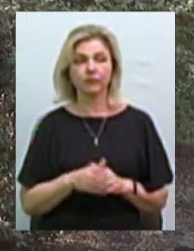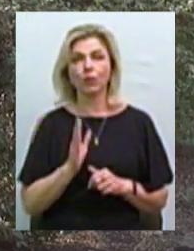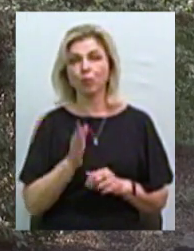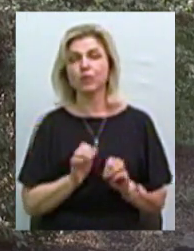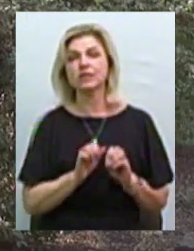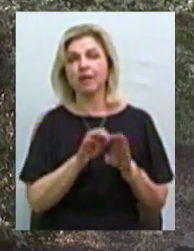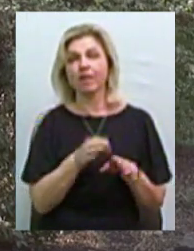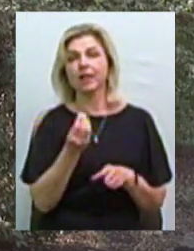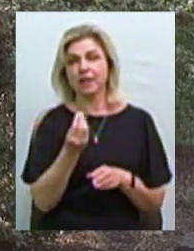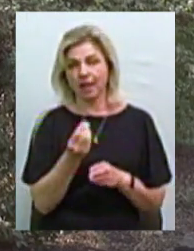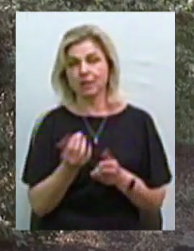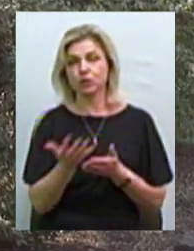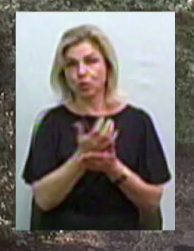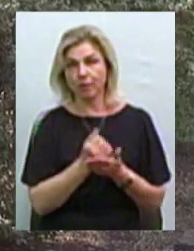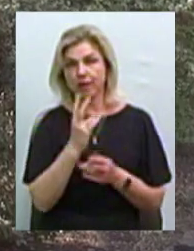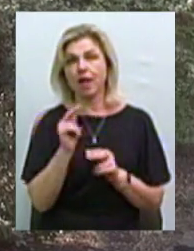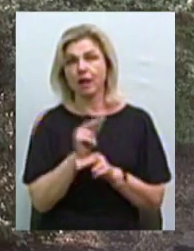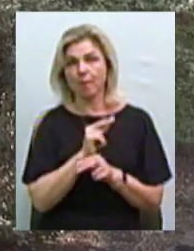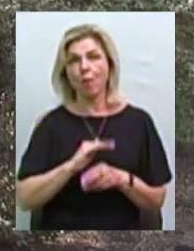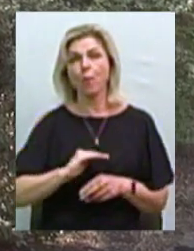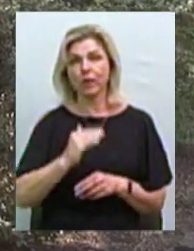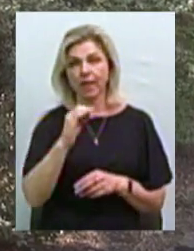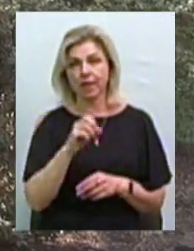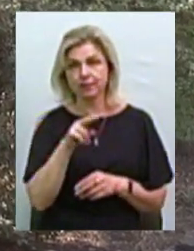на саме на ремонт під'їзду, і по